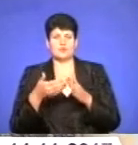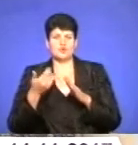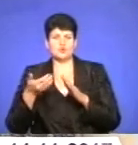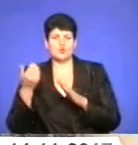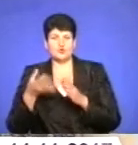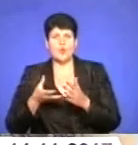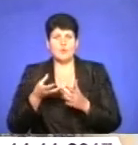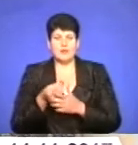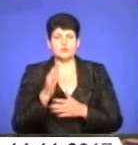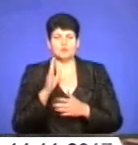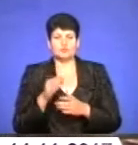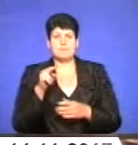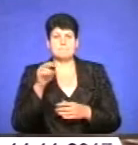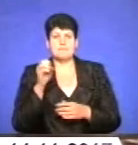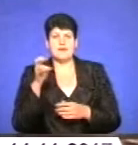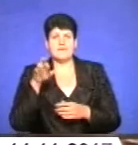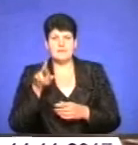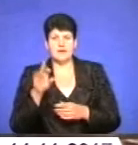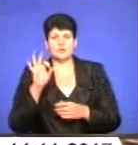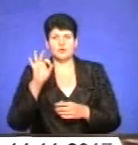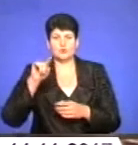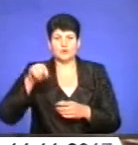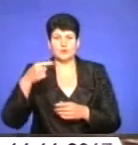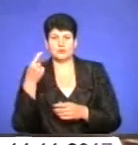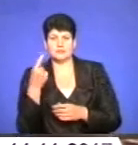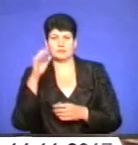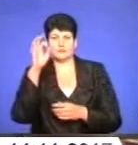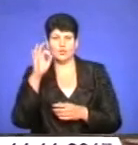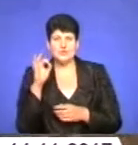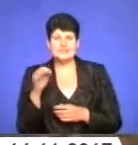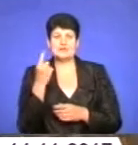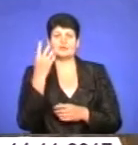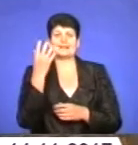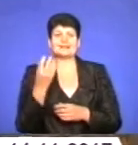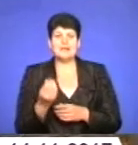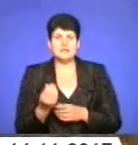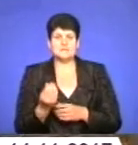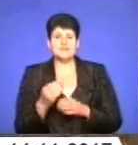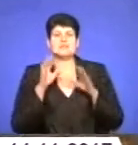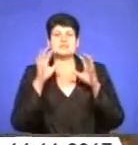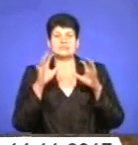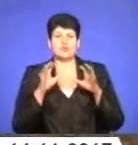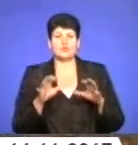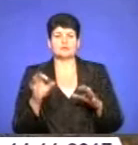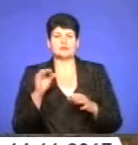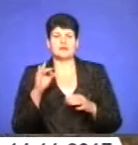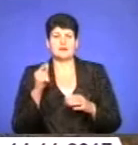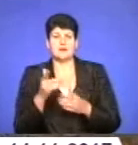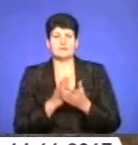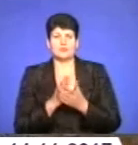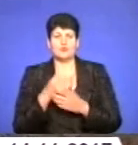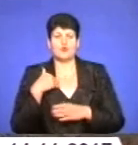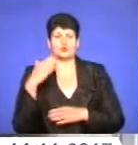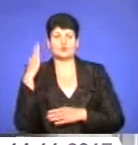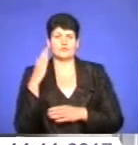оплату нараховуватимуть пеню в розміру 0,01% за день. Закон про житлово-комунальні послуги проголосований